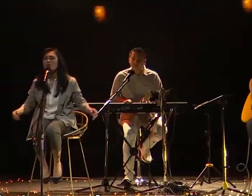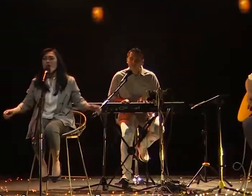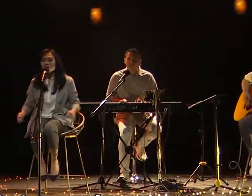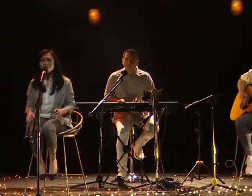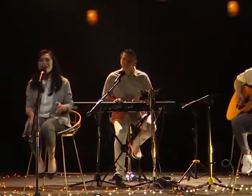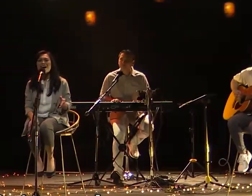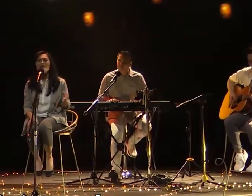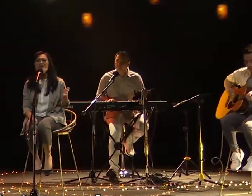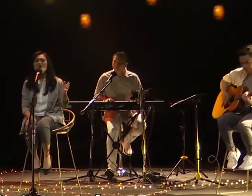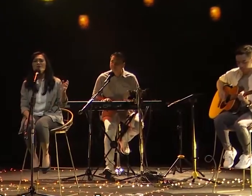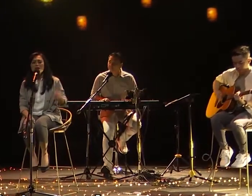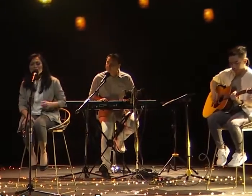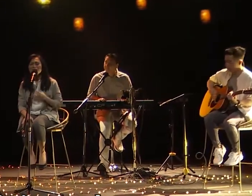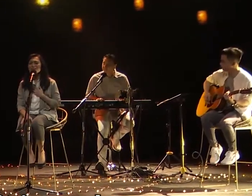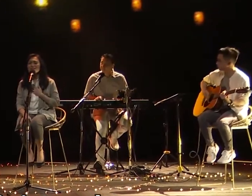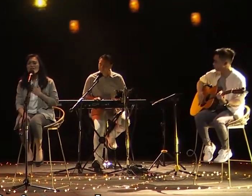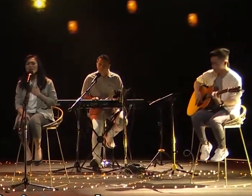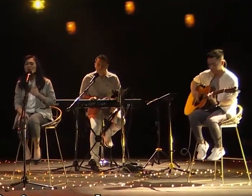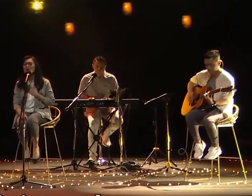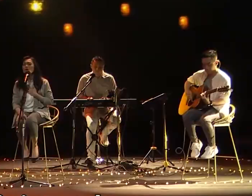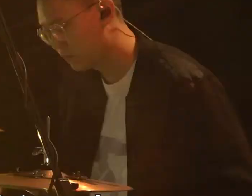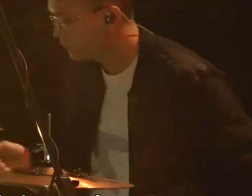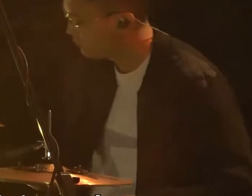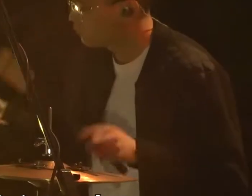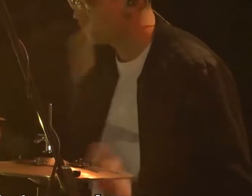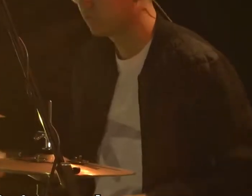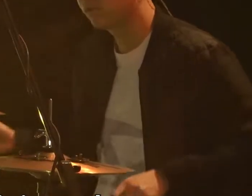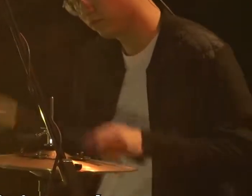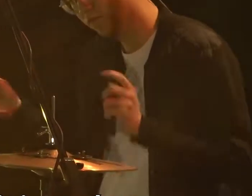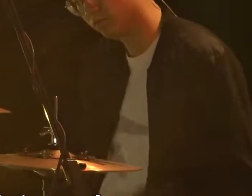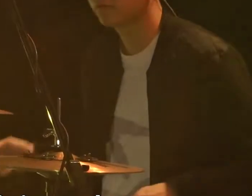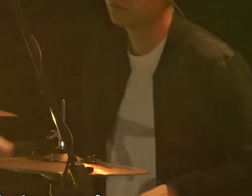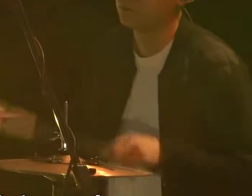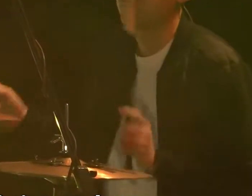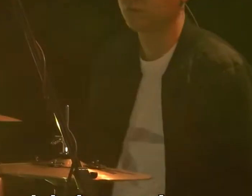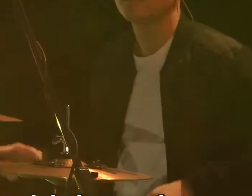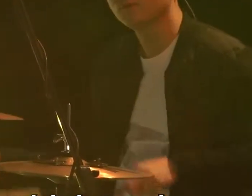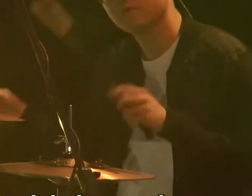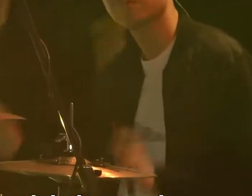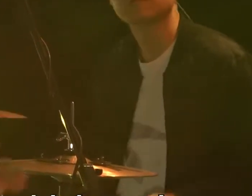Ku tahu diriku menjadi ciptaan